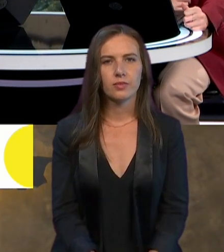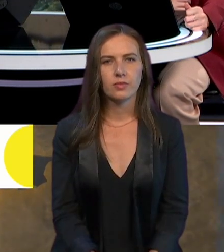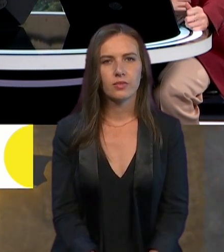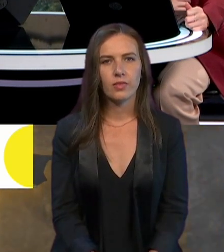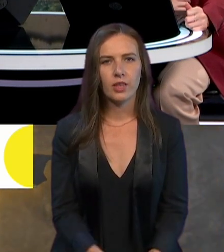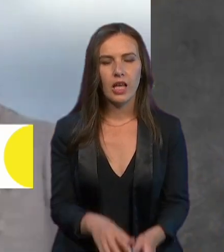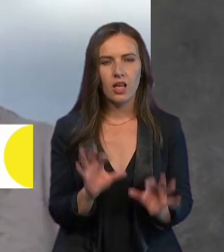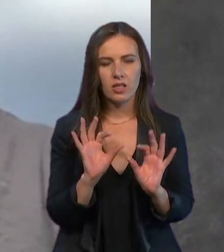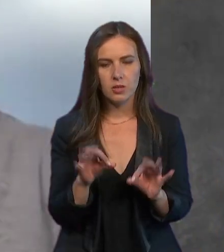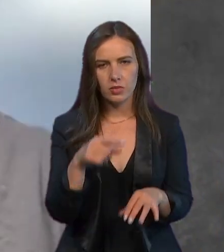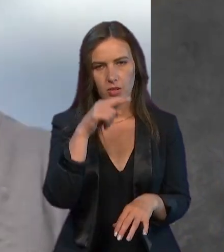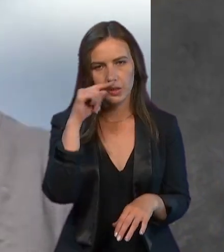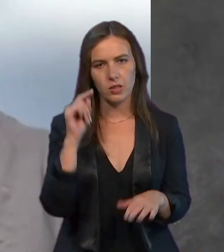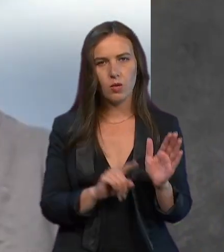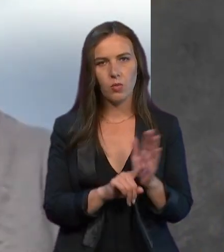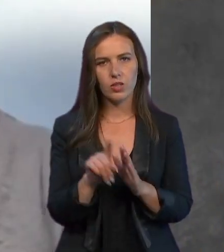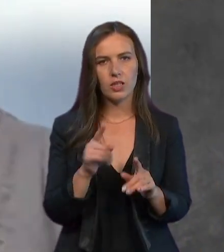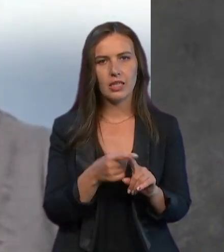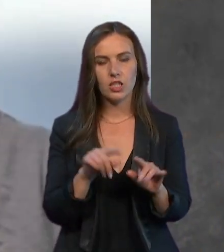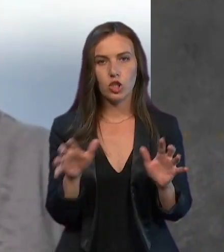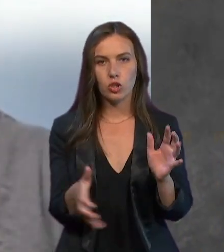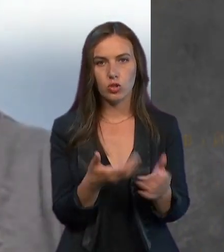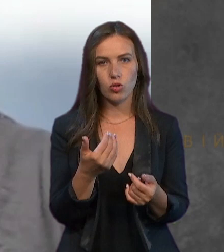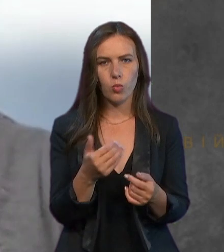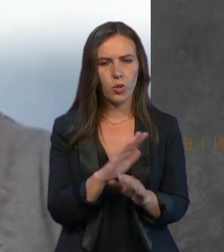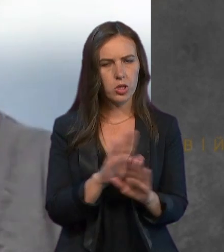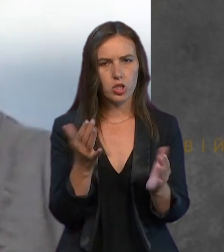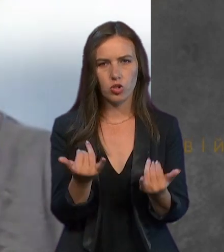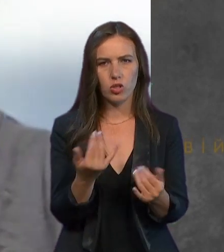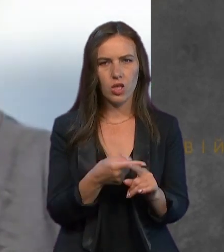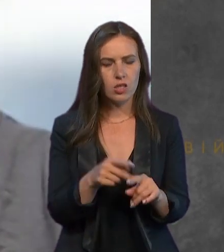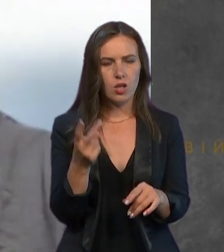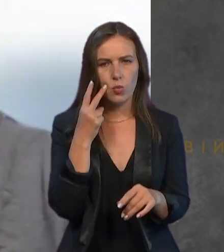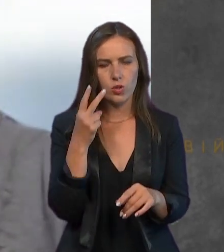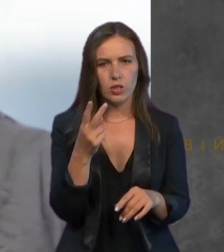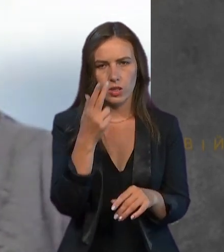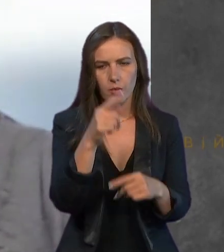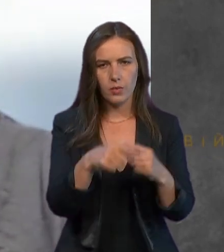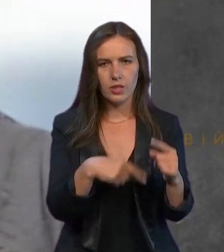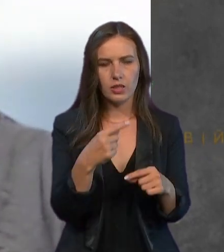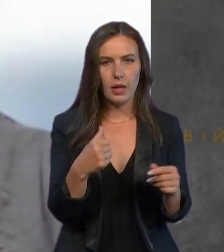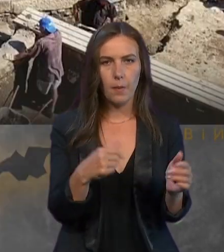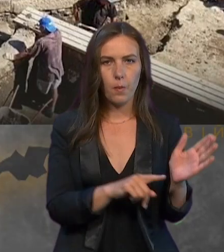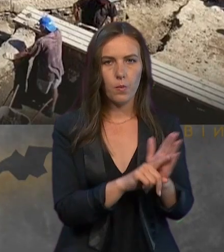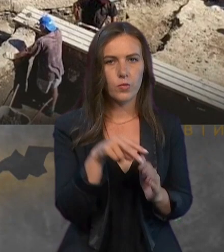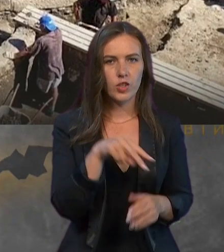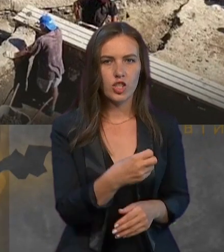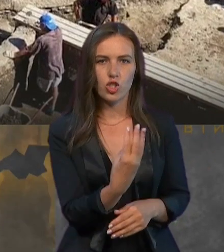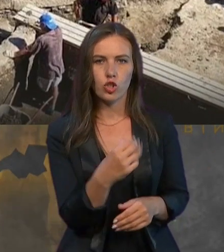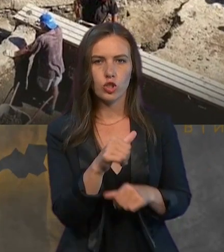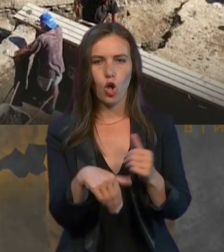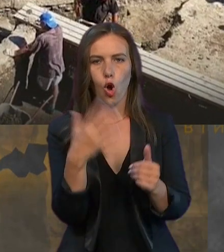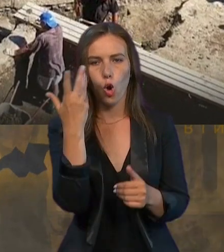Насправді, росіяни почали ці розкопки далеко не сьогодні. Це постійна, на жаль, практика з 2014 року, коли